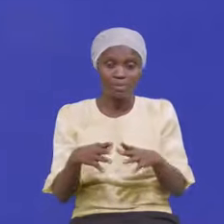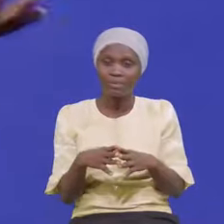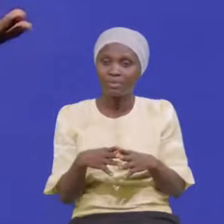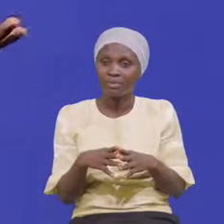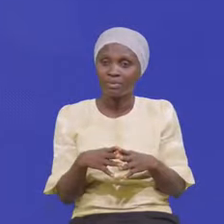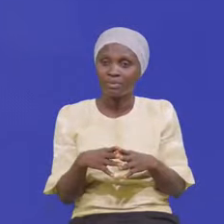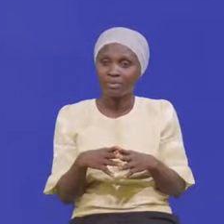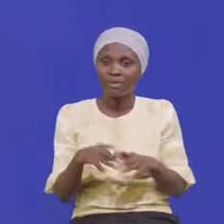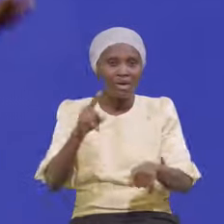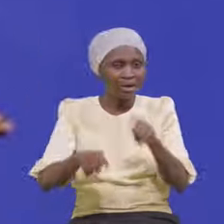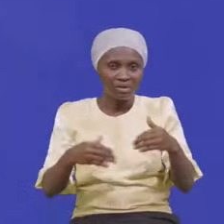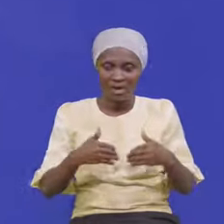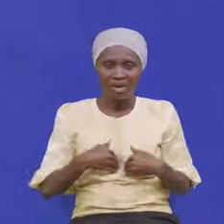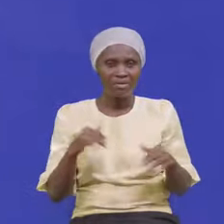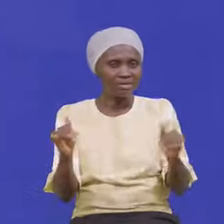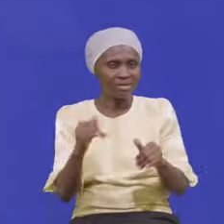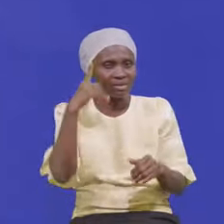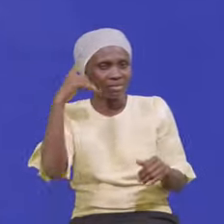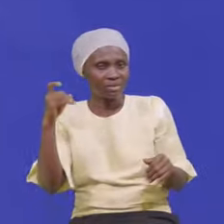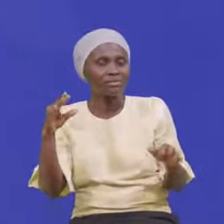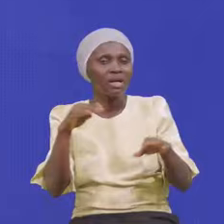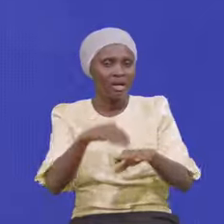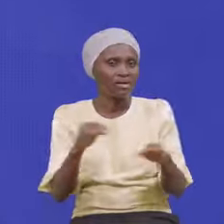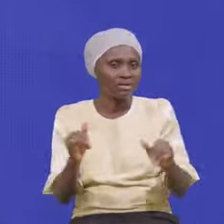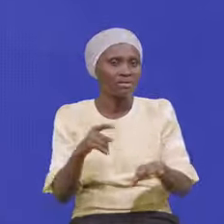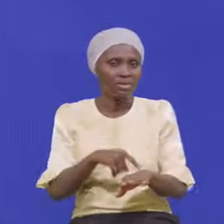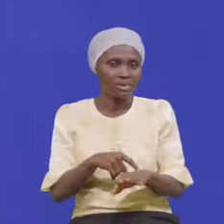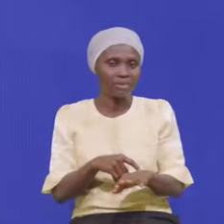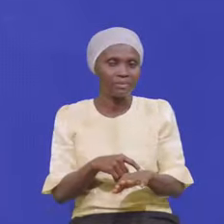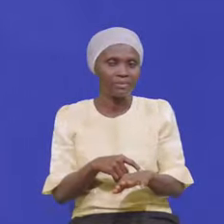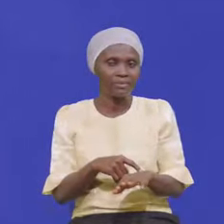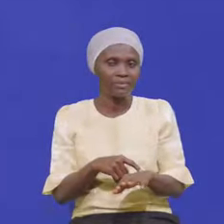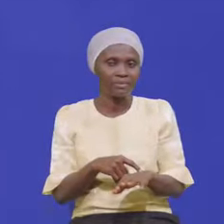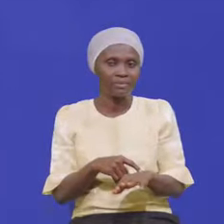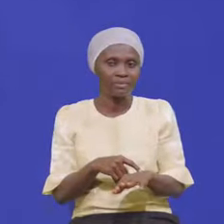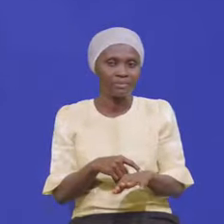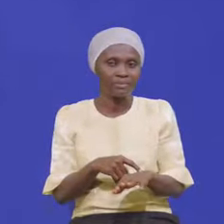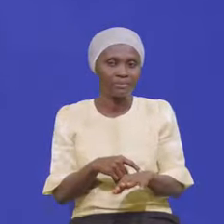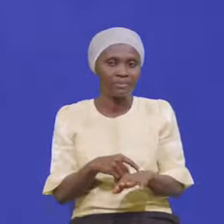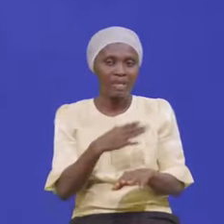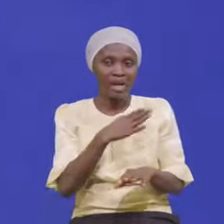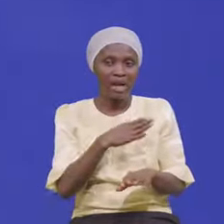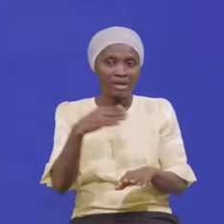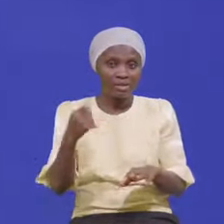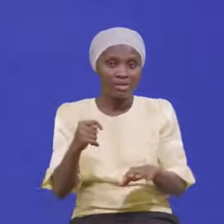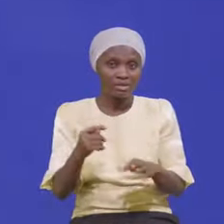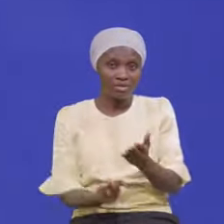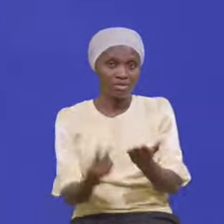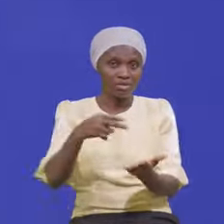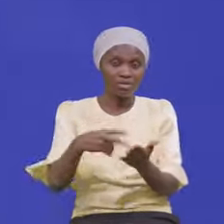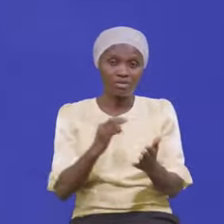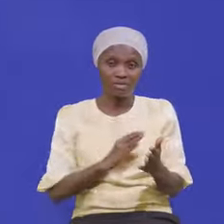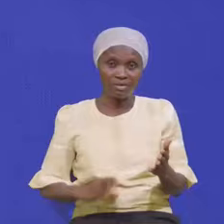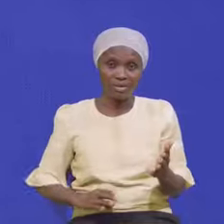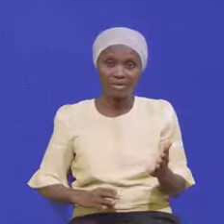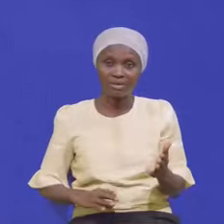మంది cannot have the same dream at the same time. ఒకేసారి ఒకే కాలం వారికి ఎలా వస్తుందండి? And the resurrection of Christ కనుక